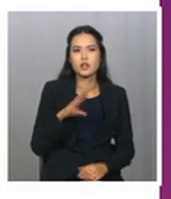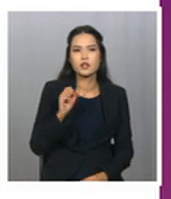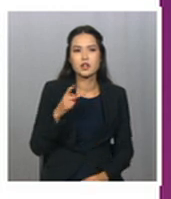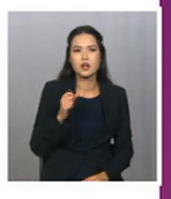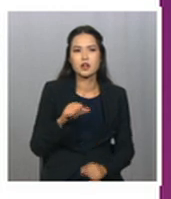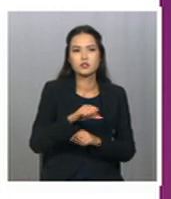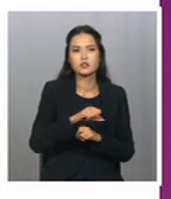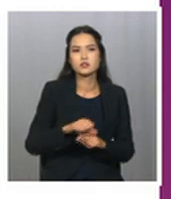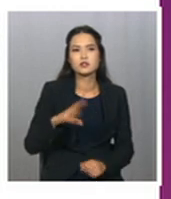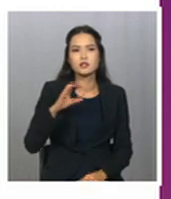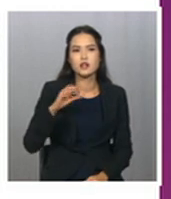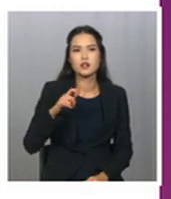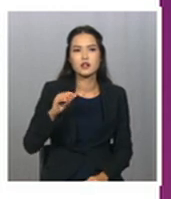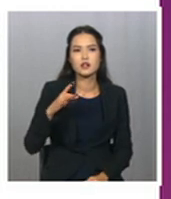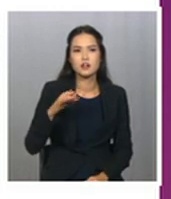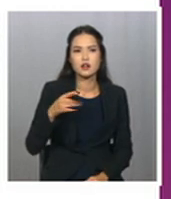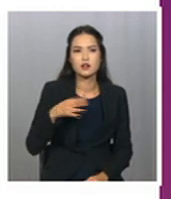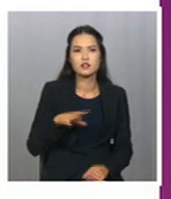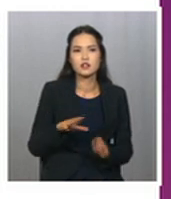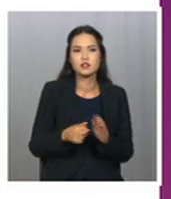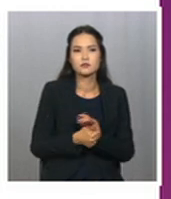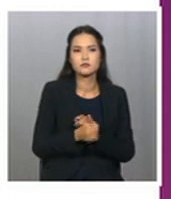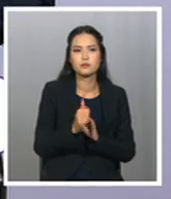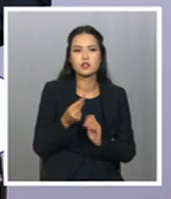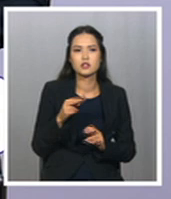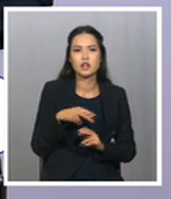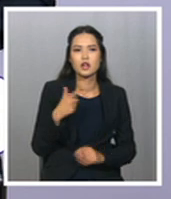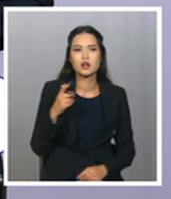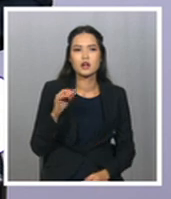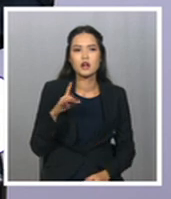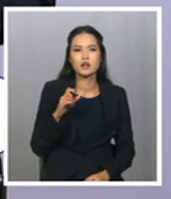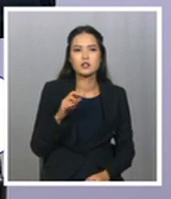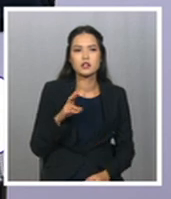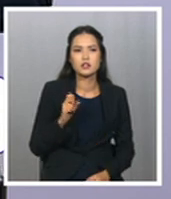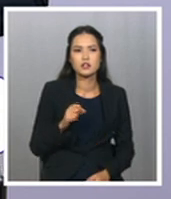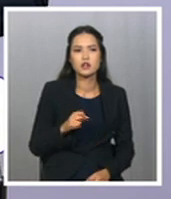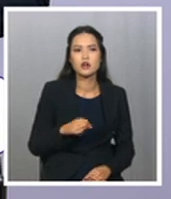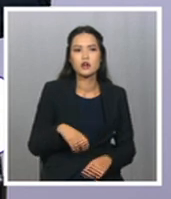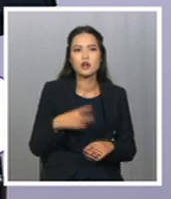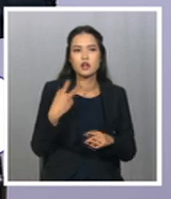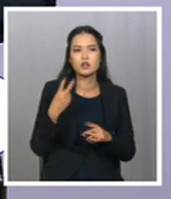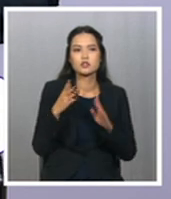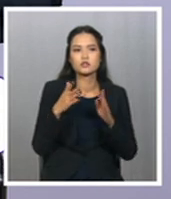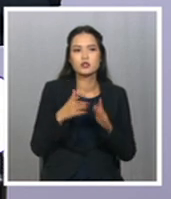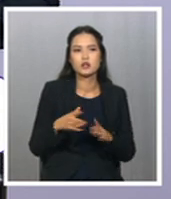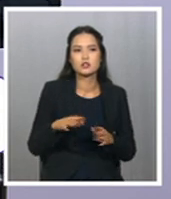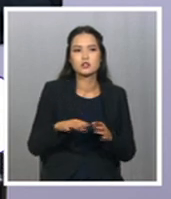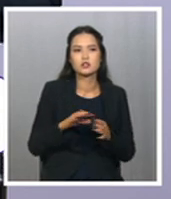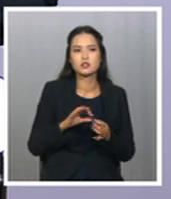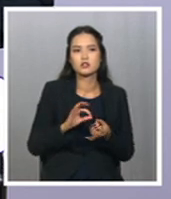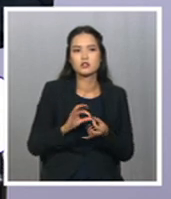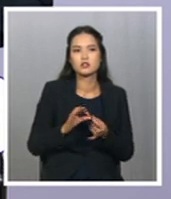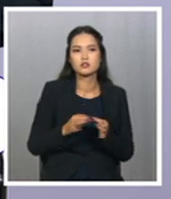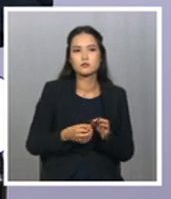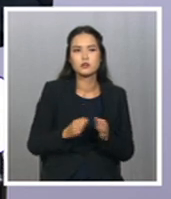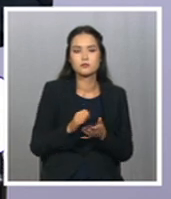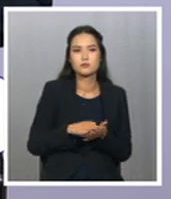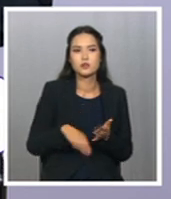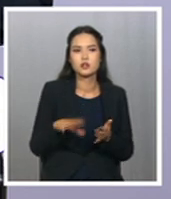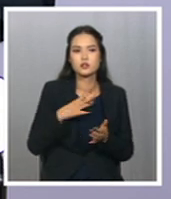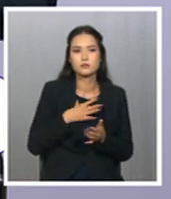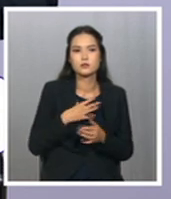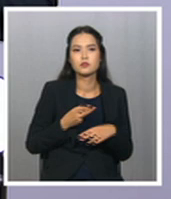келген сенатор Гарнерге екі жақты тиімді мәміле ұсынады. Әрине, бұл жерде осы экономикалық дағдарысты шешу